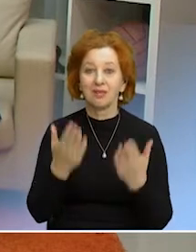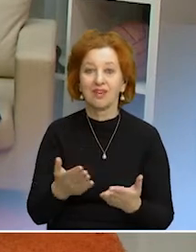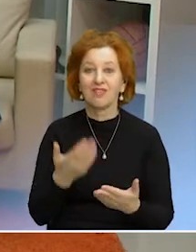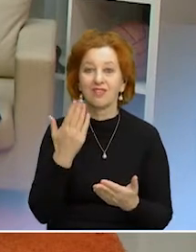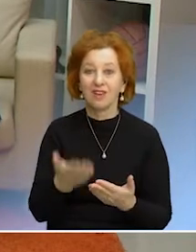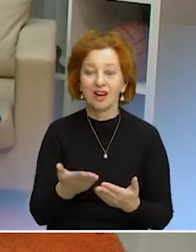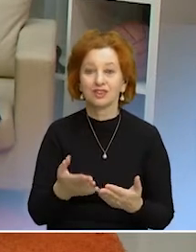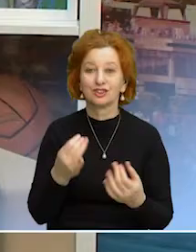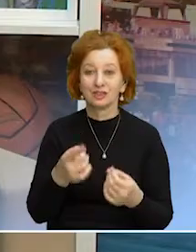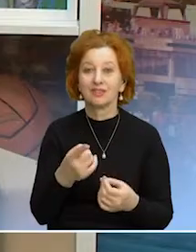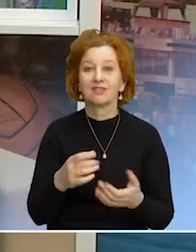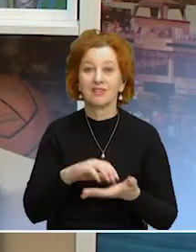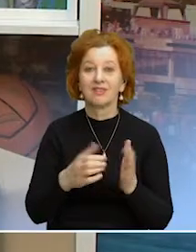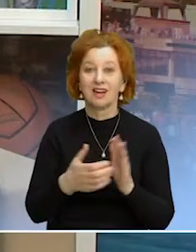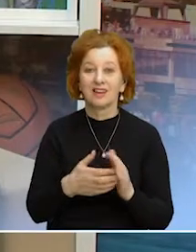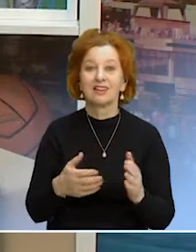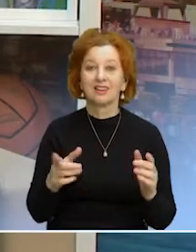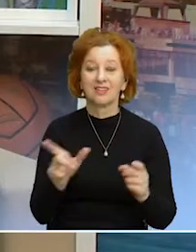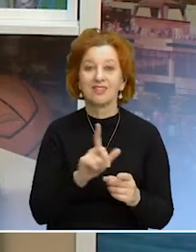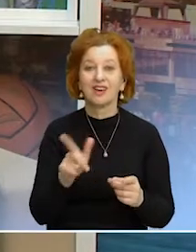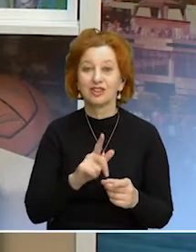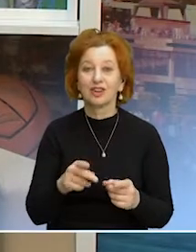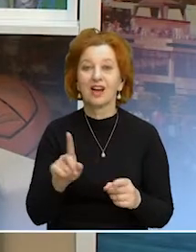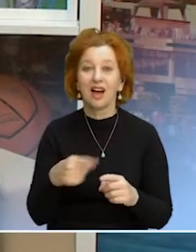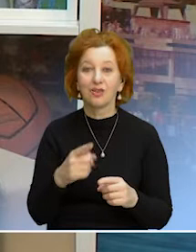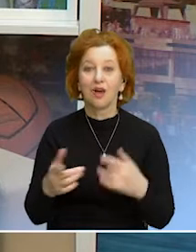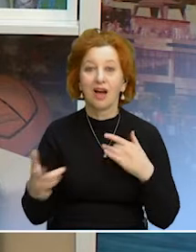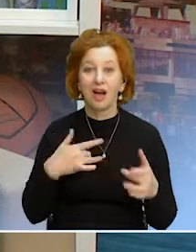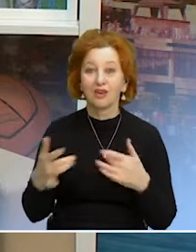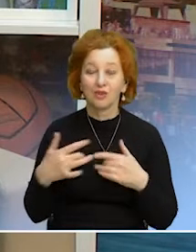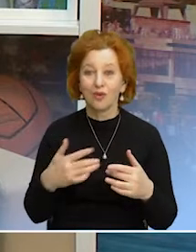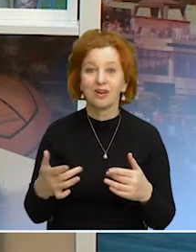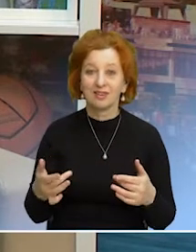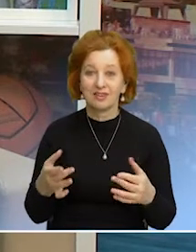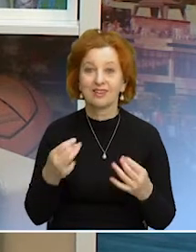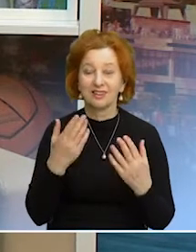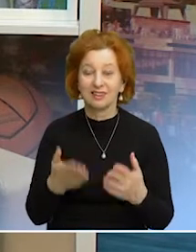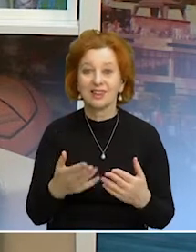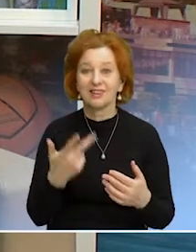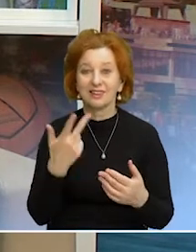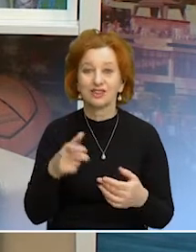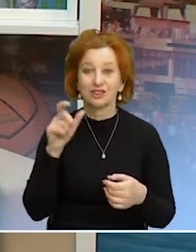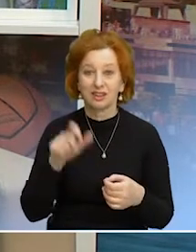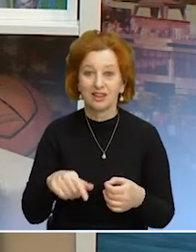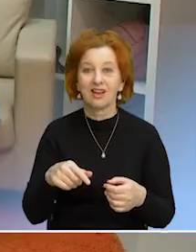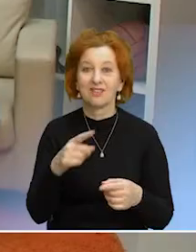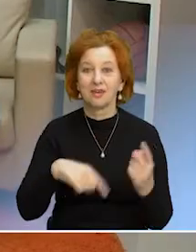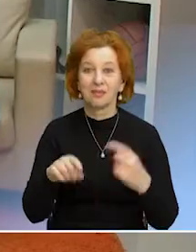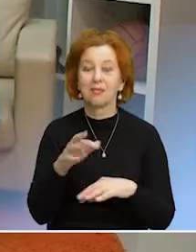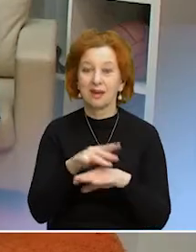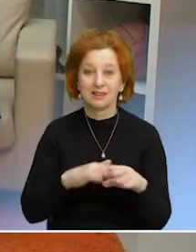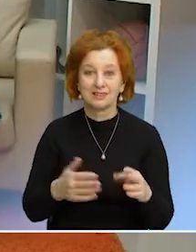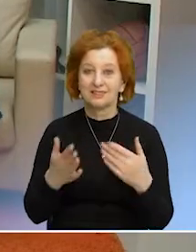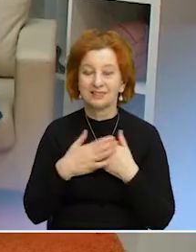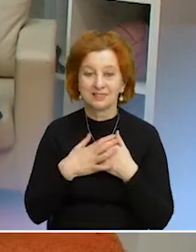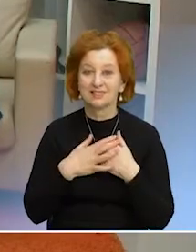Дело в том, что в вашем квартете есть два человека, которые актеры театра. Вот, три человека. Простите,